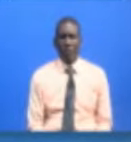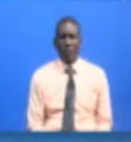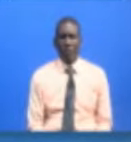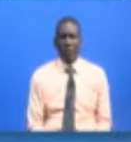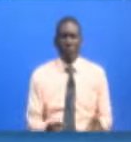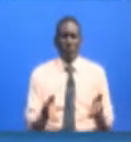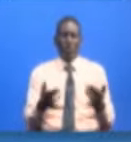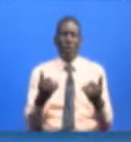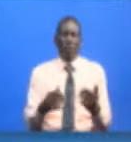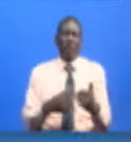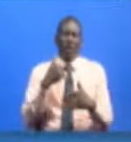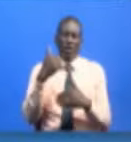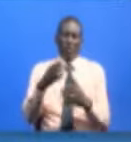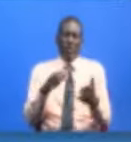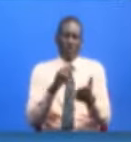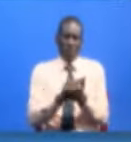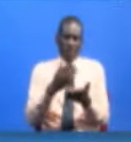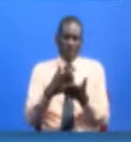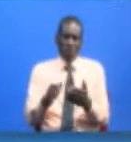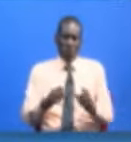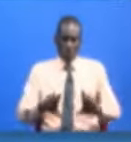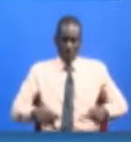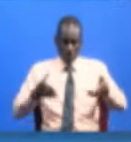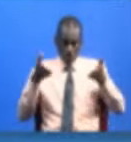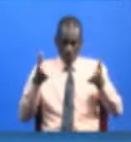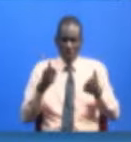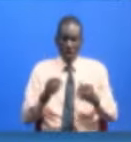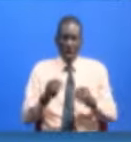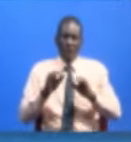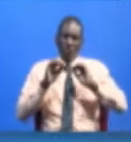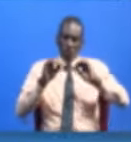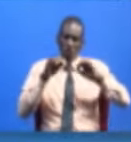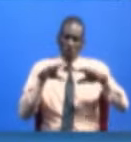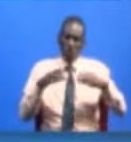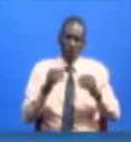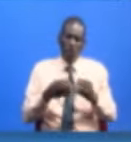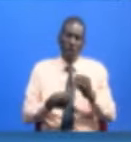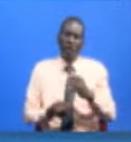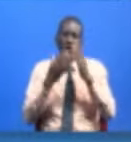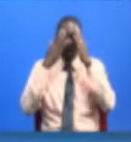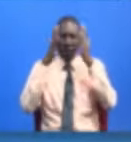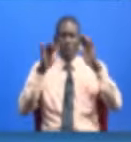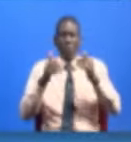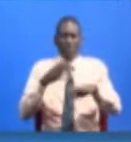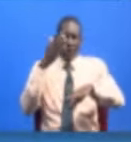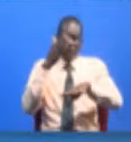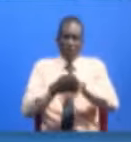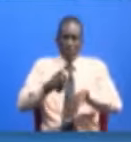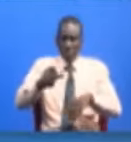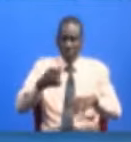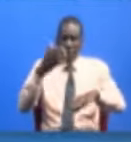Mtazamaji, baada ya sehemu hiyo basi ya Maisha Sasa, ambapo nimekulimisha kuhusiana na mbegu feki pamoja na mbolea feki, mtazamaji, naomba